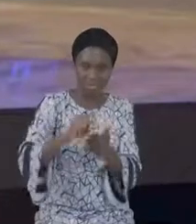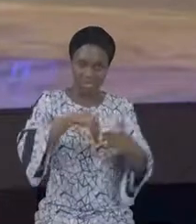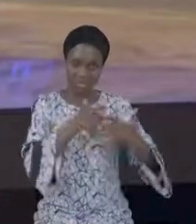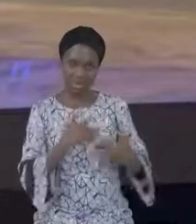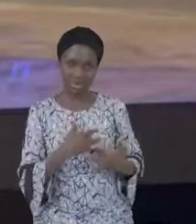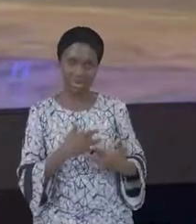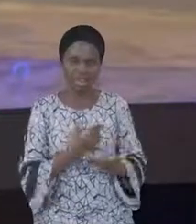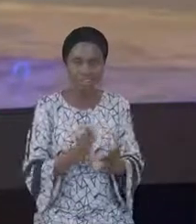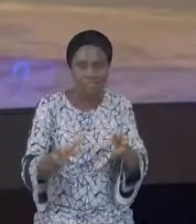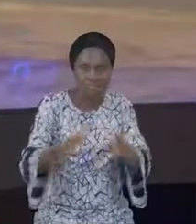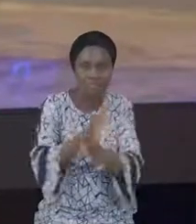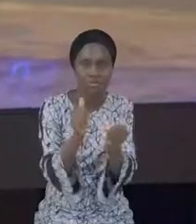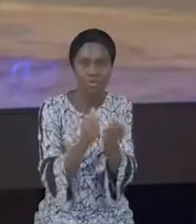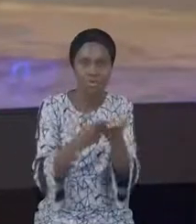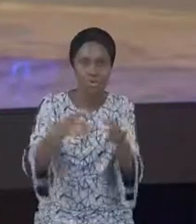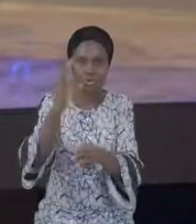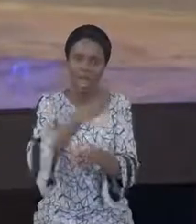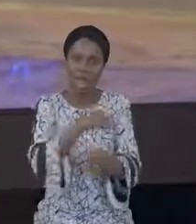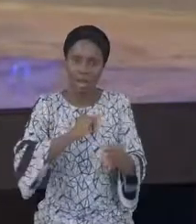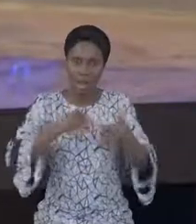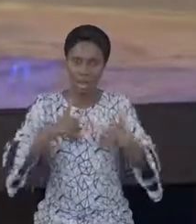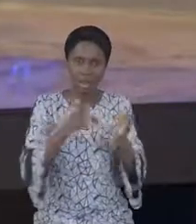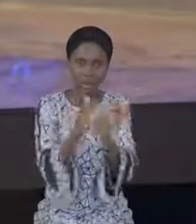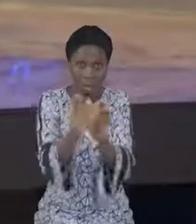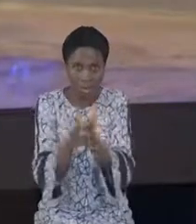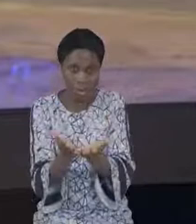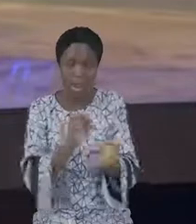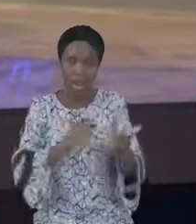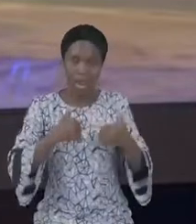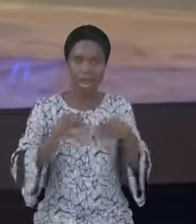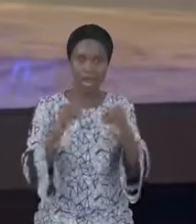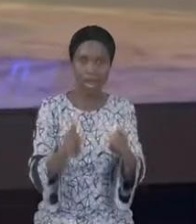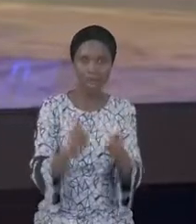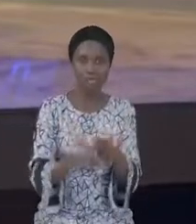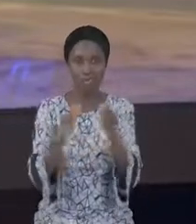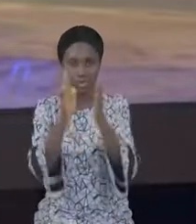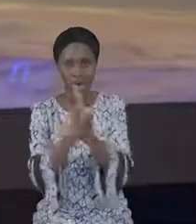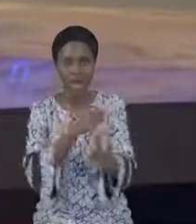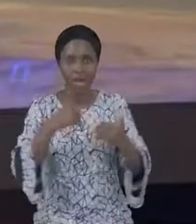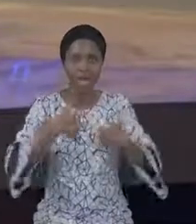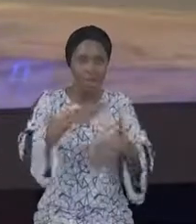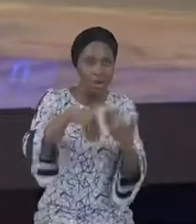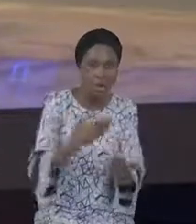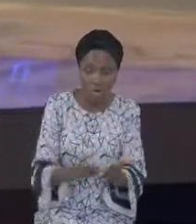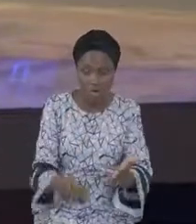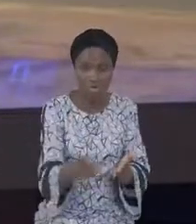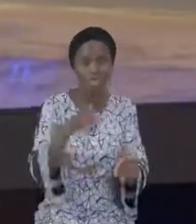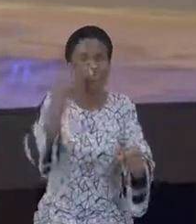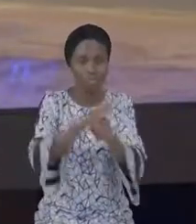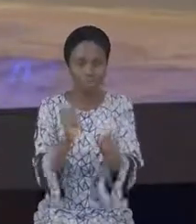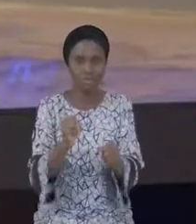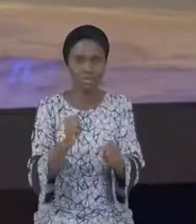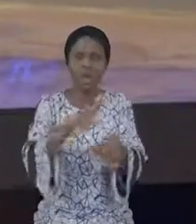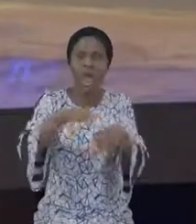la Bible, j'ai le privilège pray, de prier, j'ai toutes ces promesses. How much have